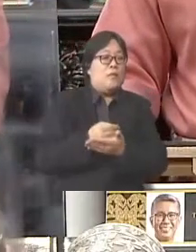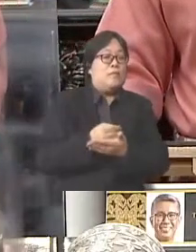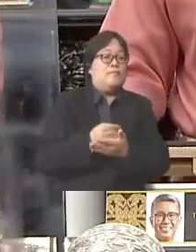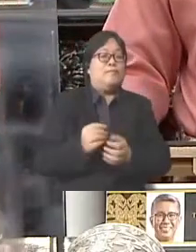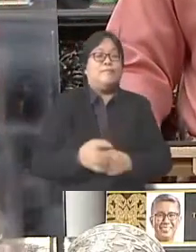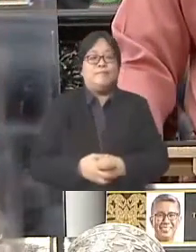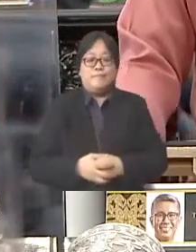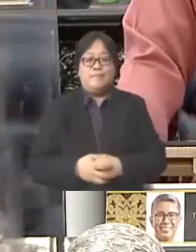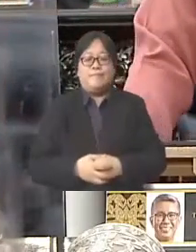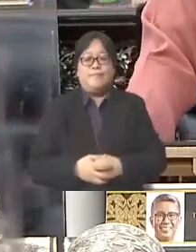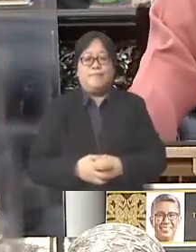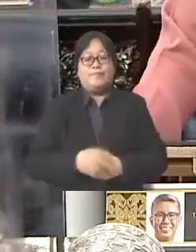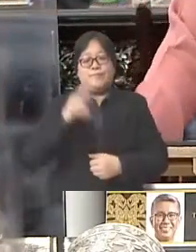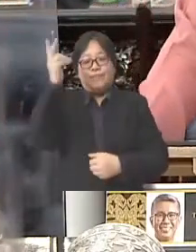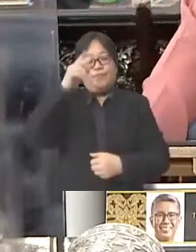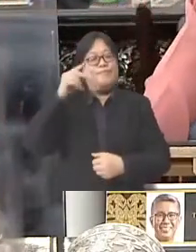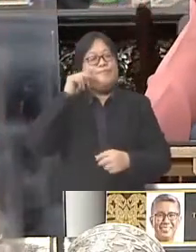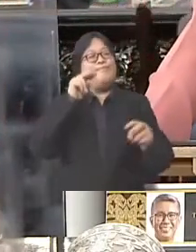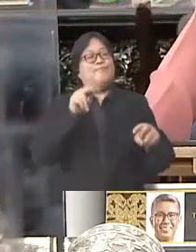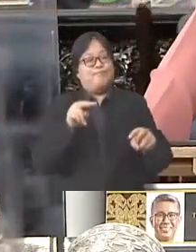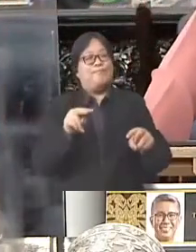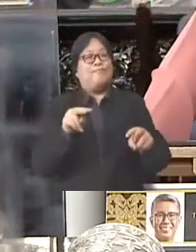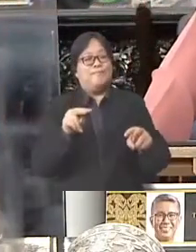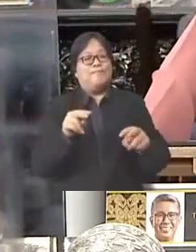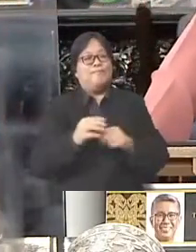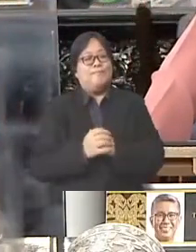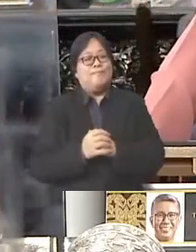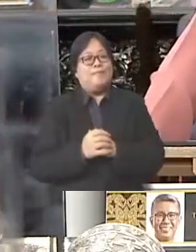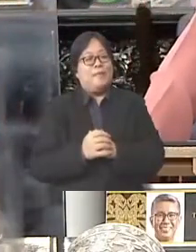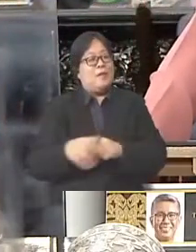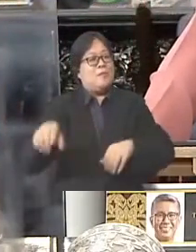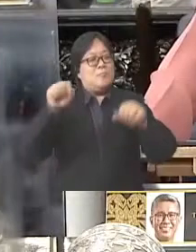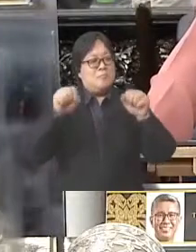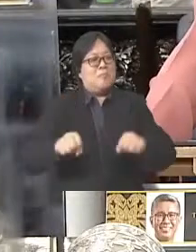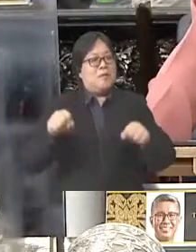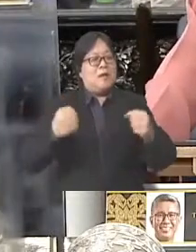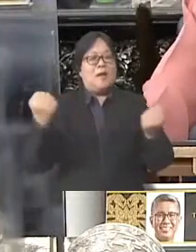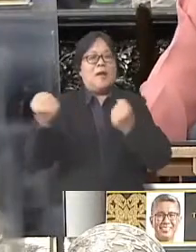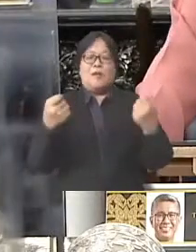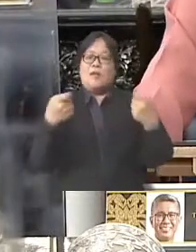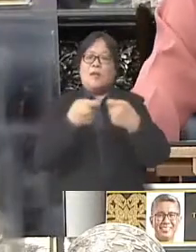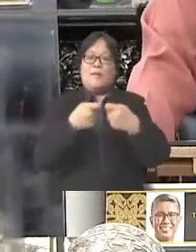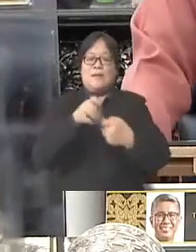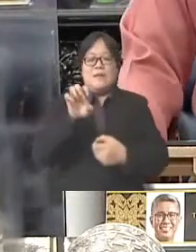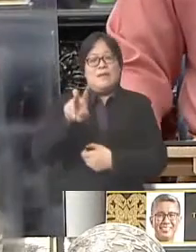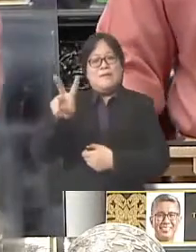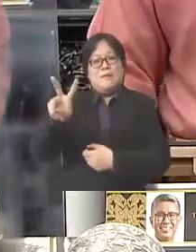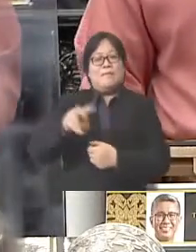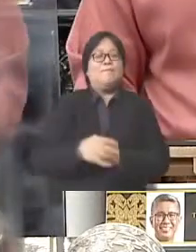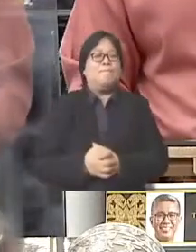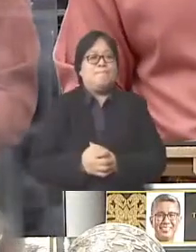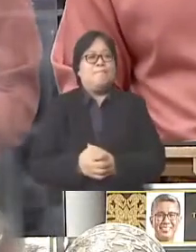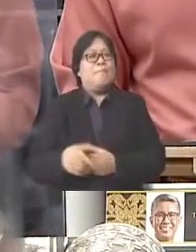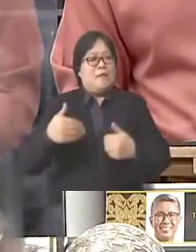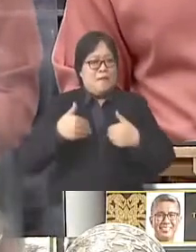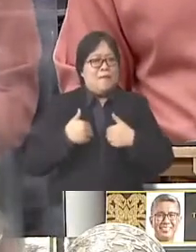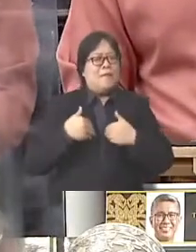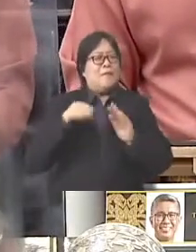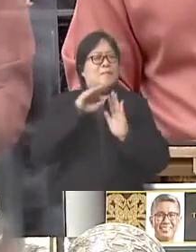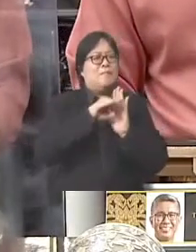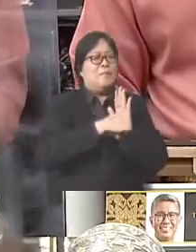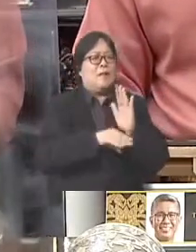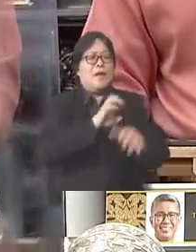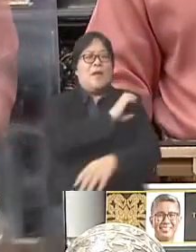peserta kerajaan melihatnya potensi kendaraan elektrik atau Ify yang memiliki